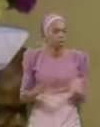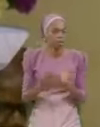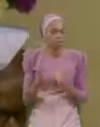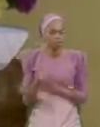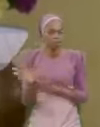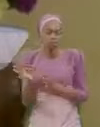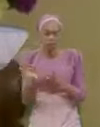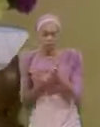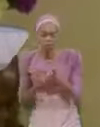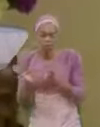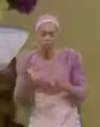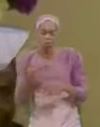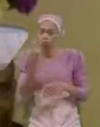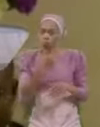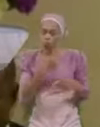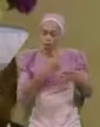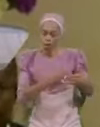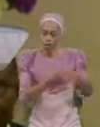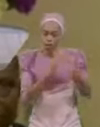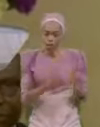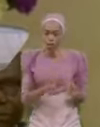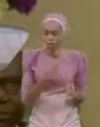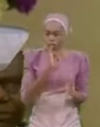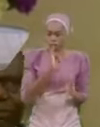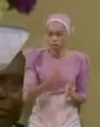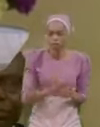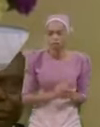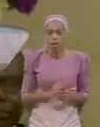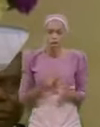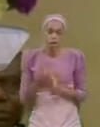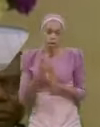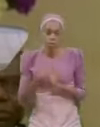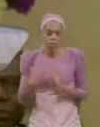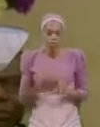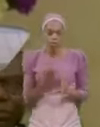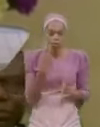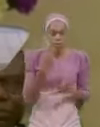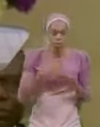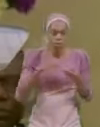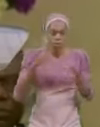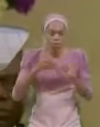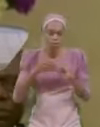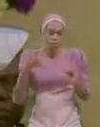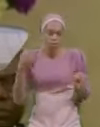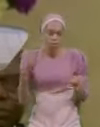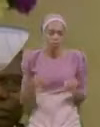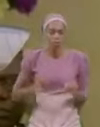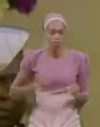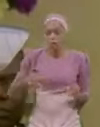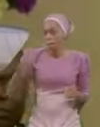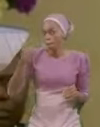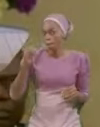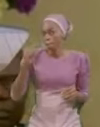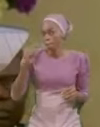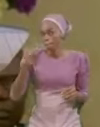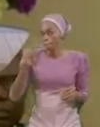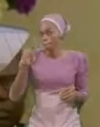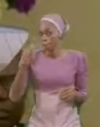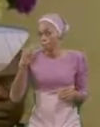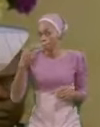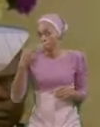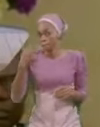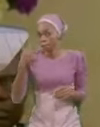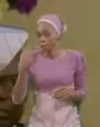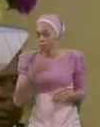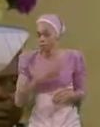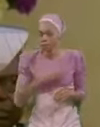session nous voyons l'histoire de Marie et de sa sœur Mar s'occupait de beaucoup d'activités